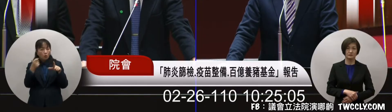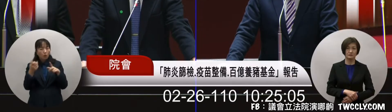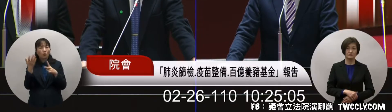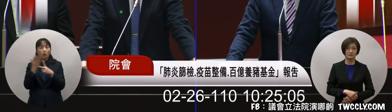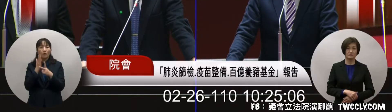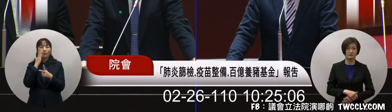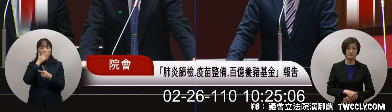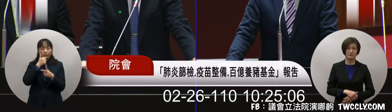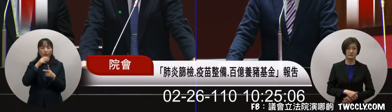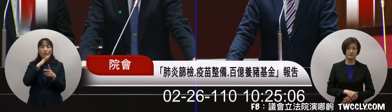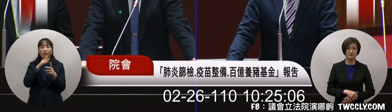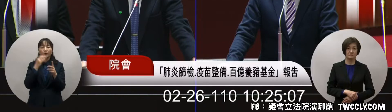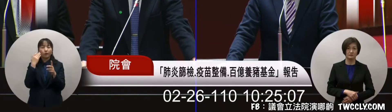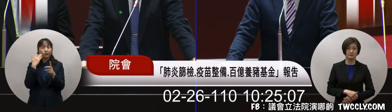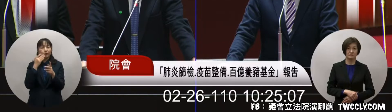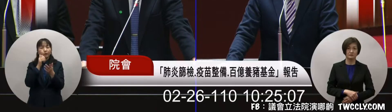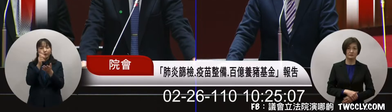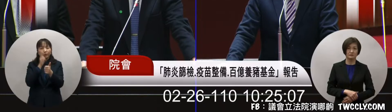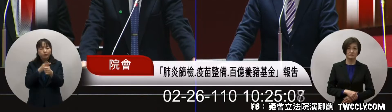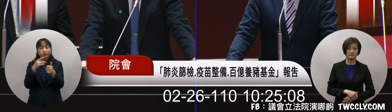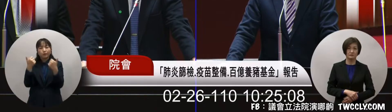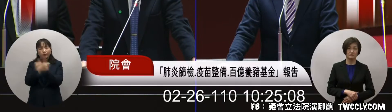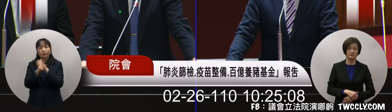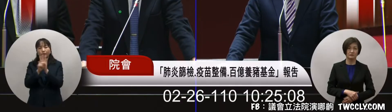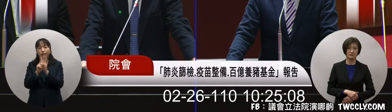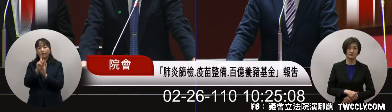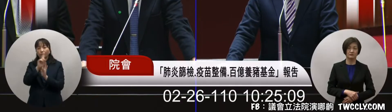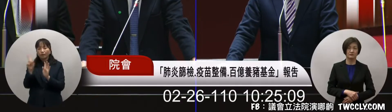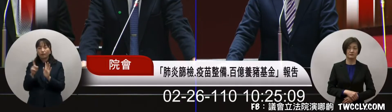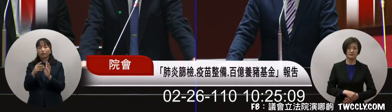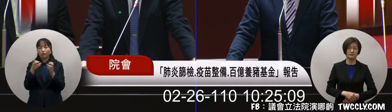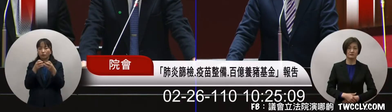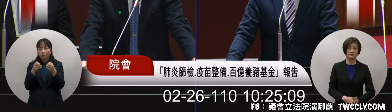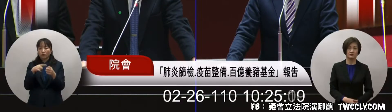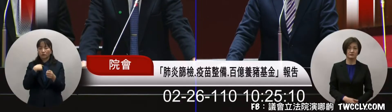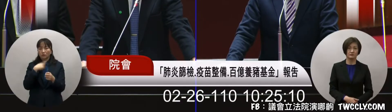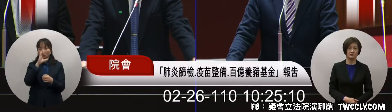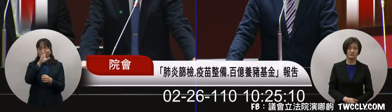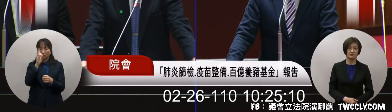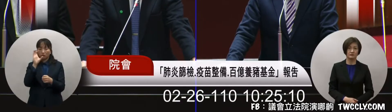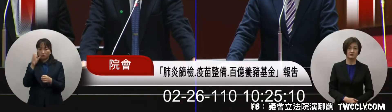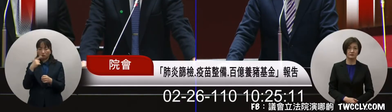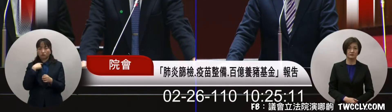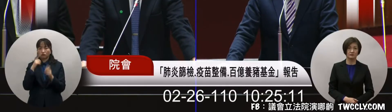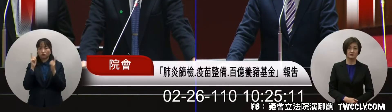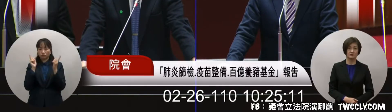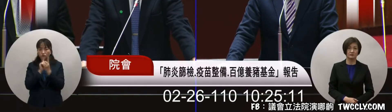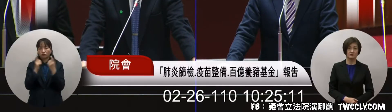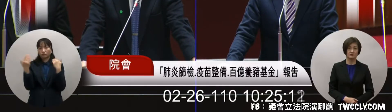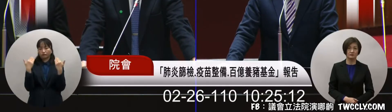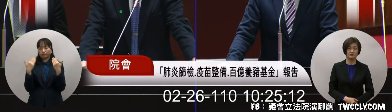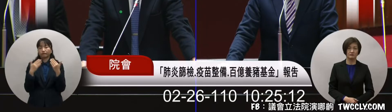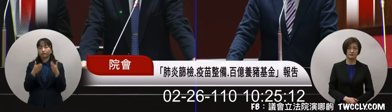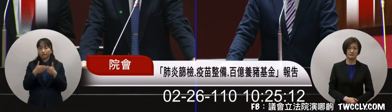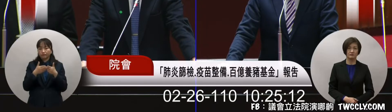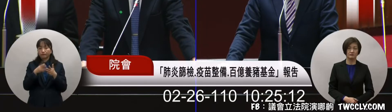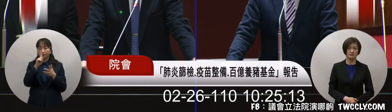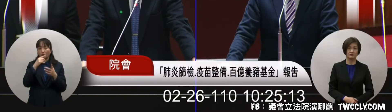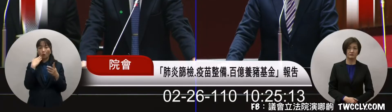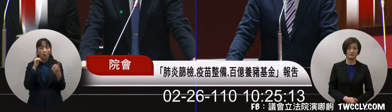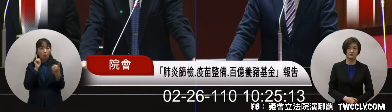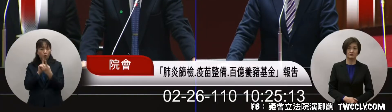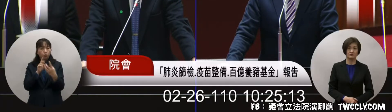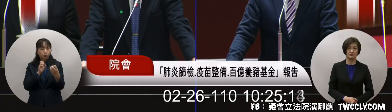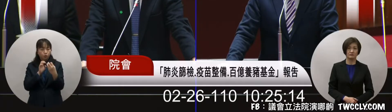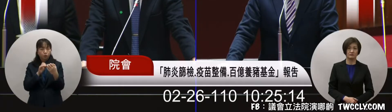私下或透过什么都有，但是我们 CDC 的态度非常的清楚，第一个要来谈的必